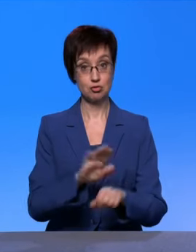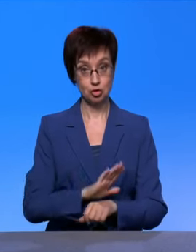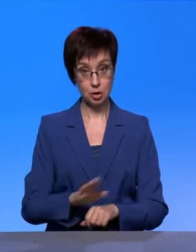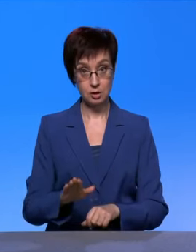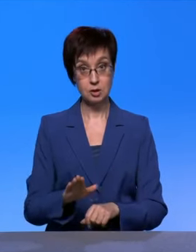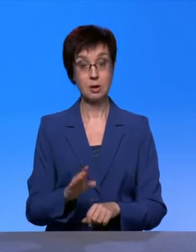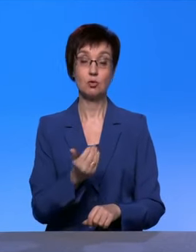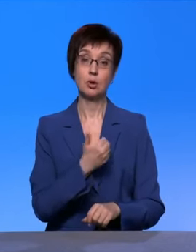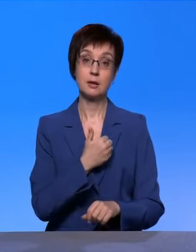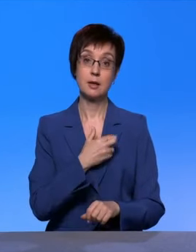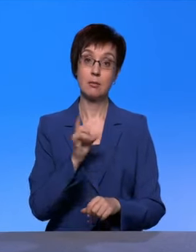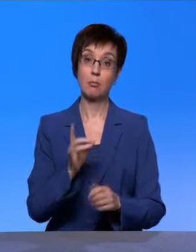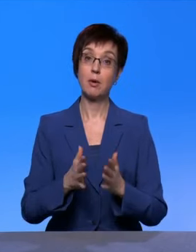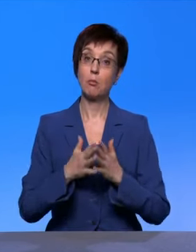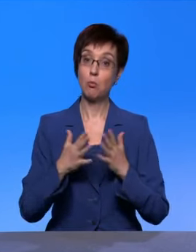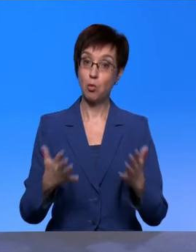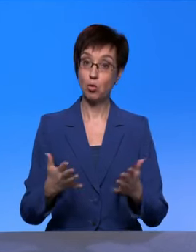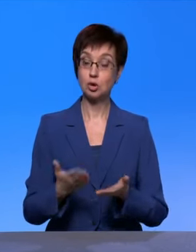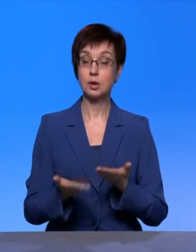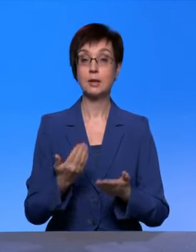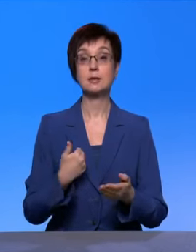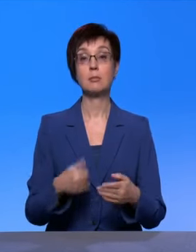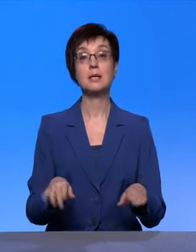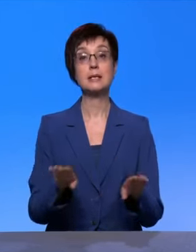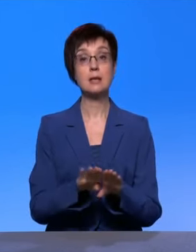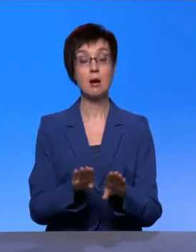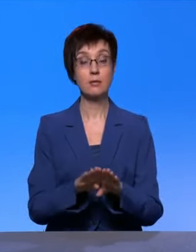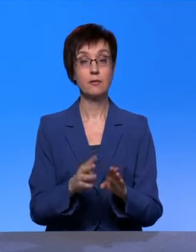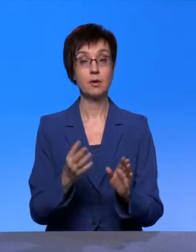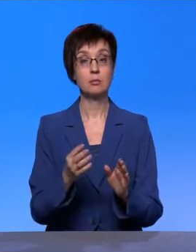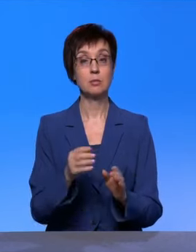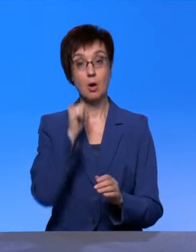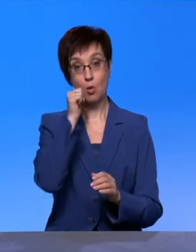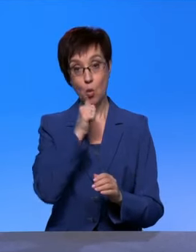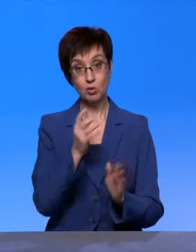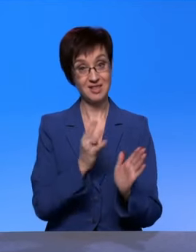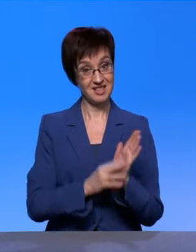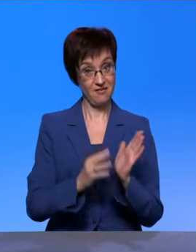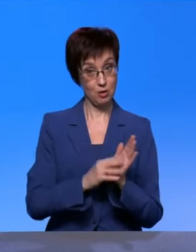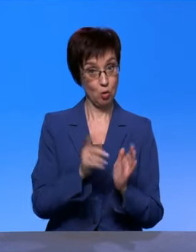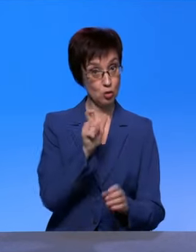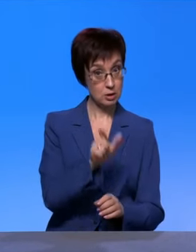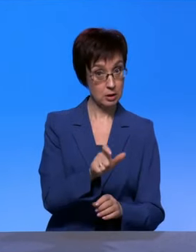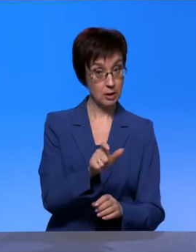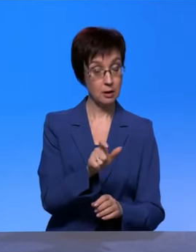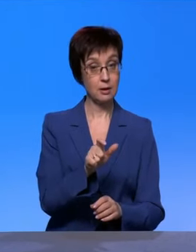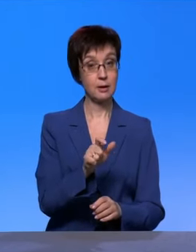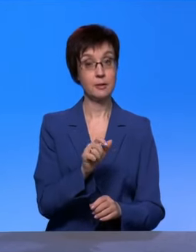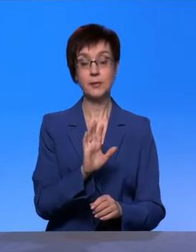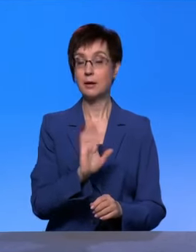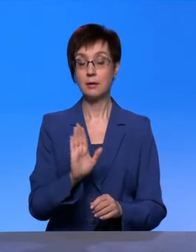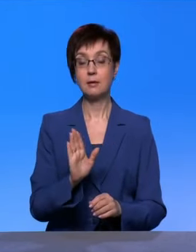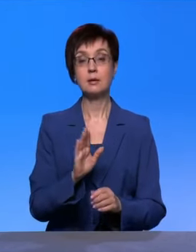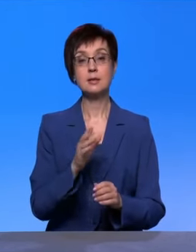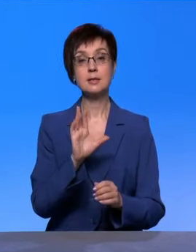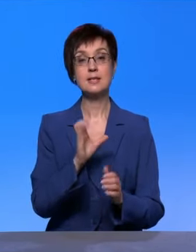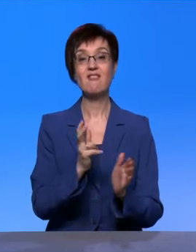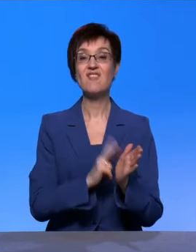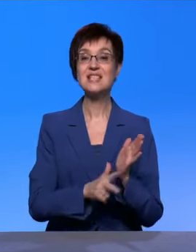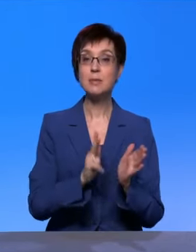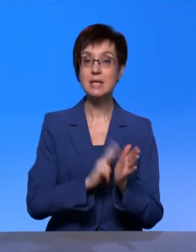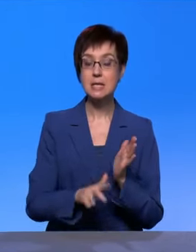больше. Кстати, если мы сравниваем с 90-ми годами, то уровень, с 80-ми даже, то уровень